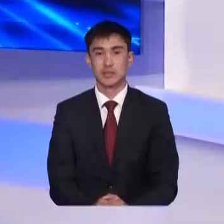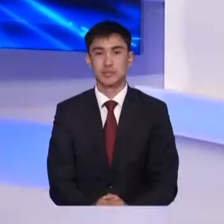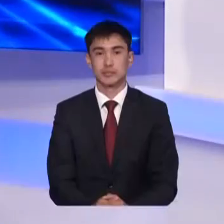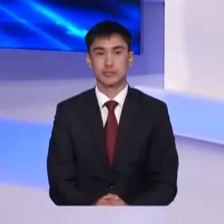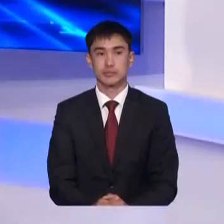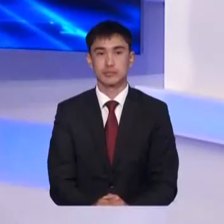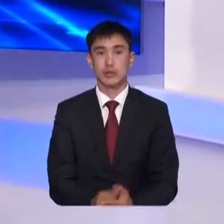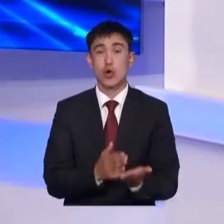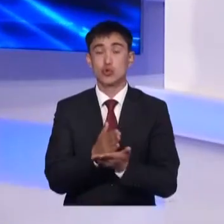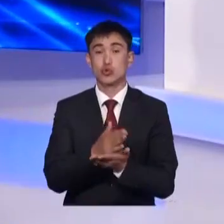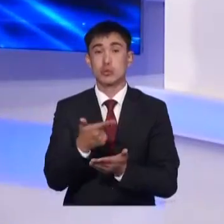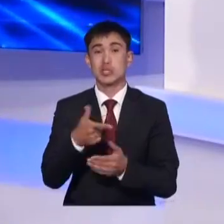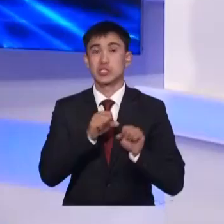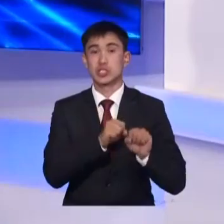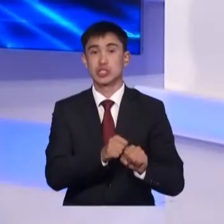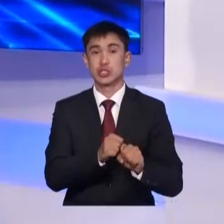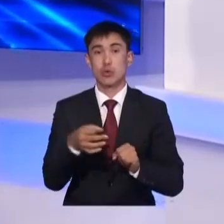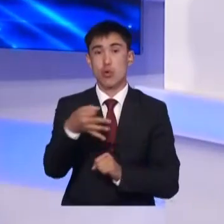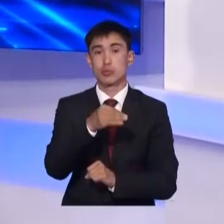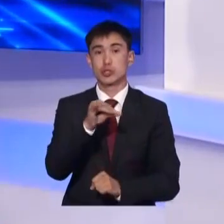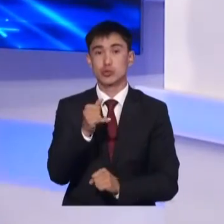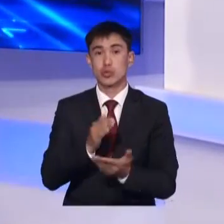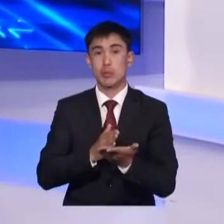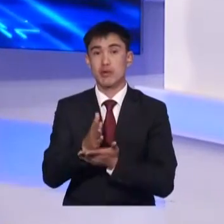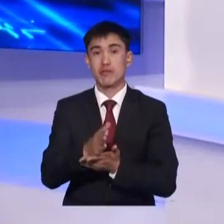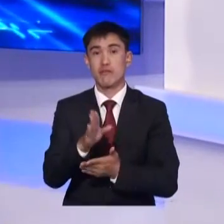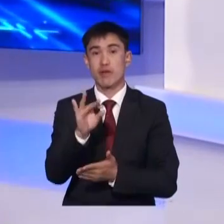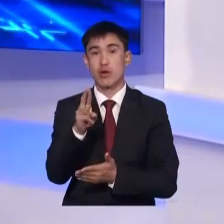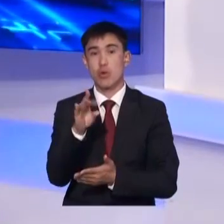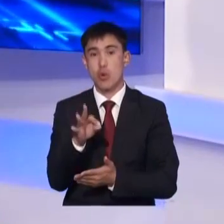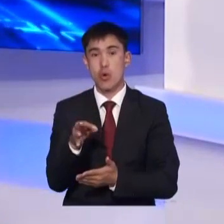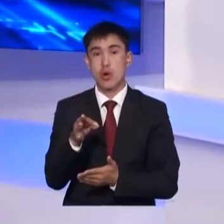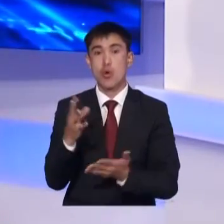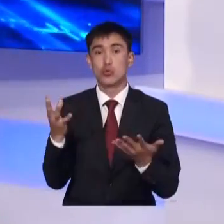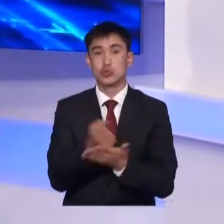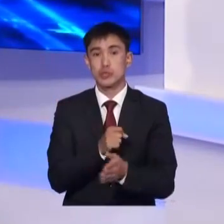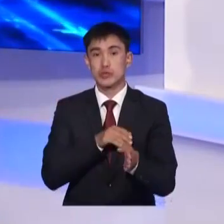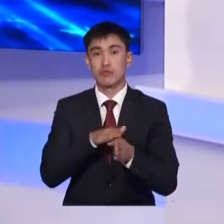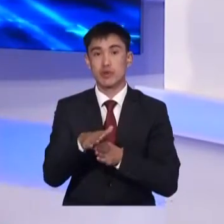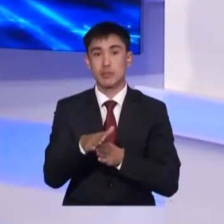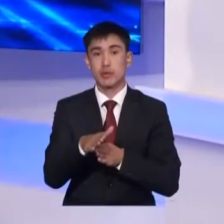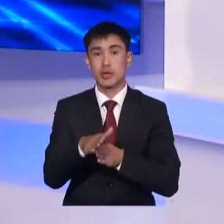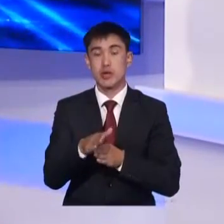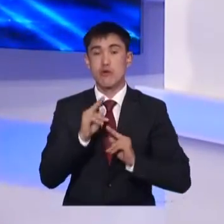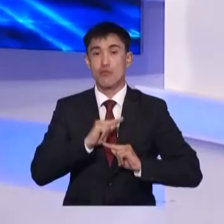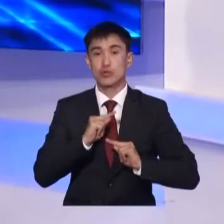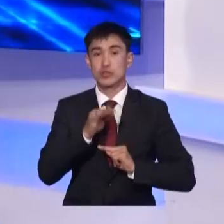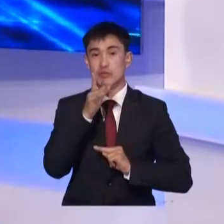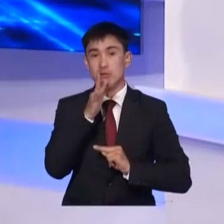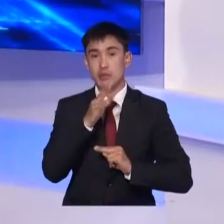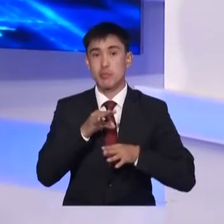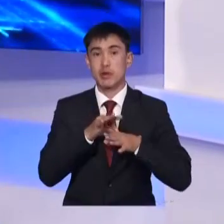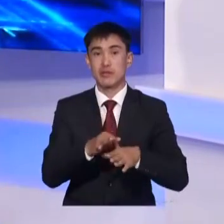уровня службы гражданской защиты области цу направленные в восточно-казахстанскую область успешно осуществили свои